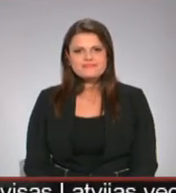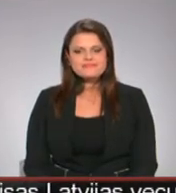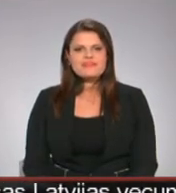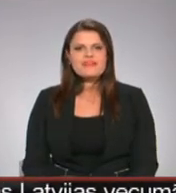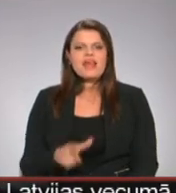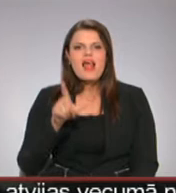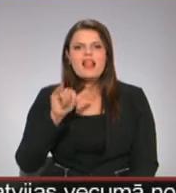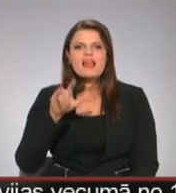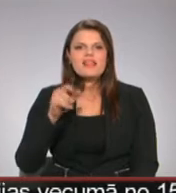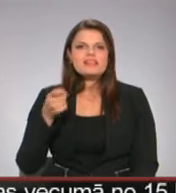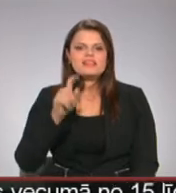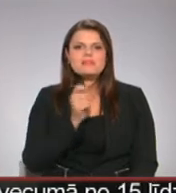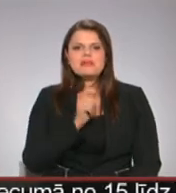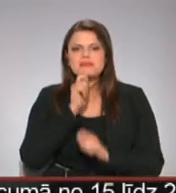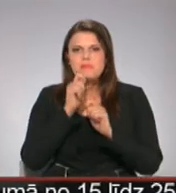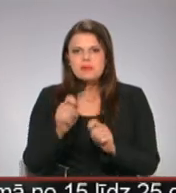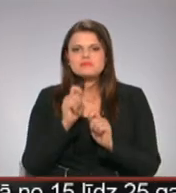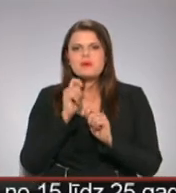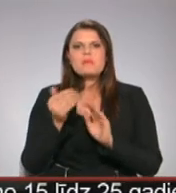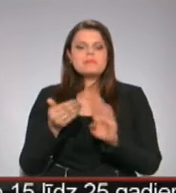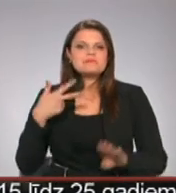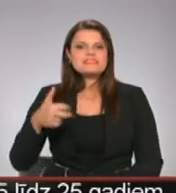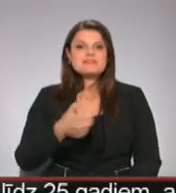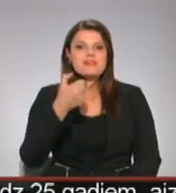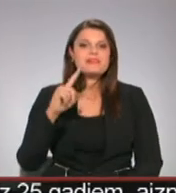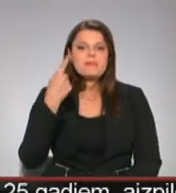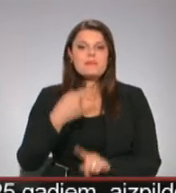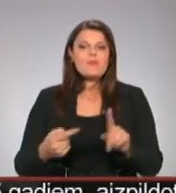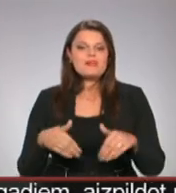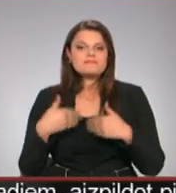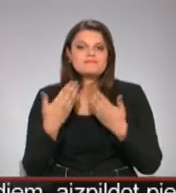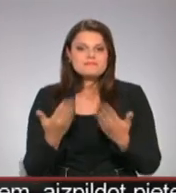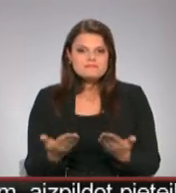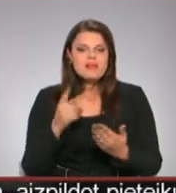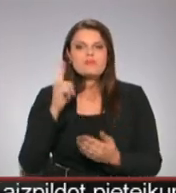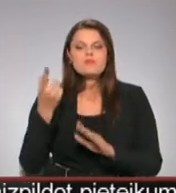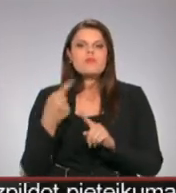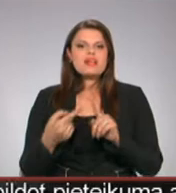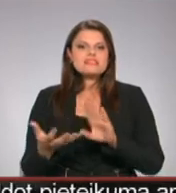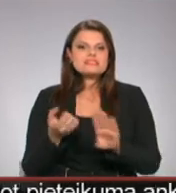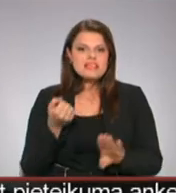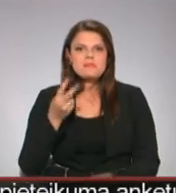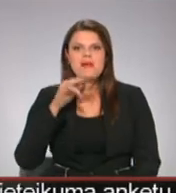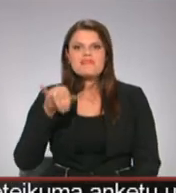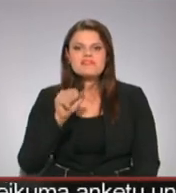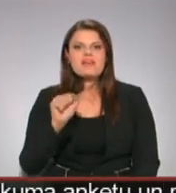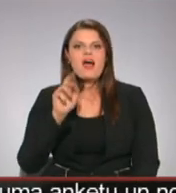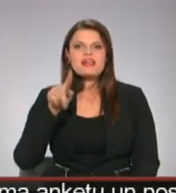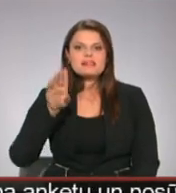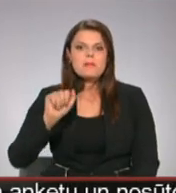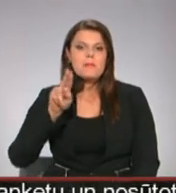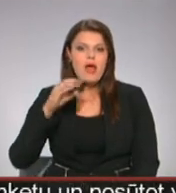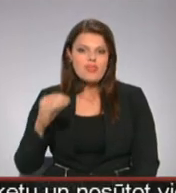Lilitas Bērziņas balvu pirmo reizi pasniedz pirms gandrīz 30 gadiem. Toreiz to saņēma Vija Artmane un Astrīda Kairiša. Šogad balvu